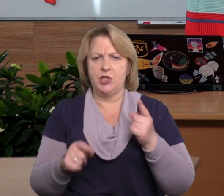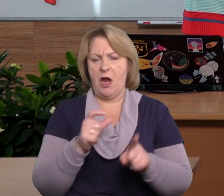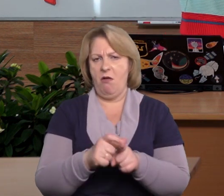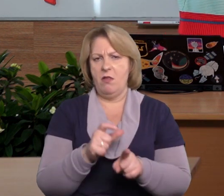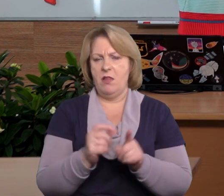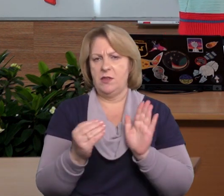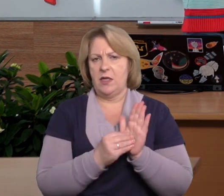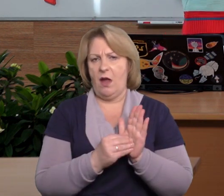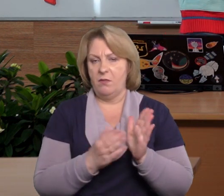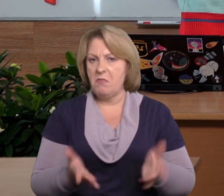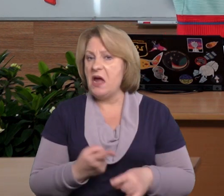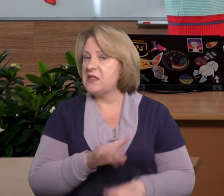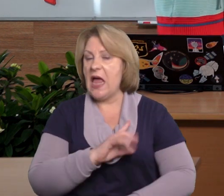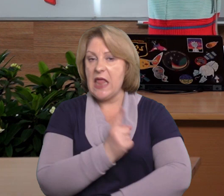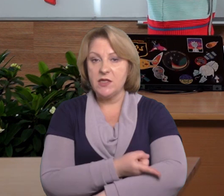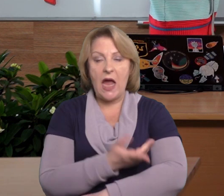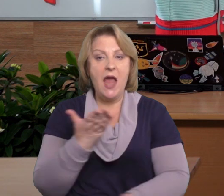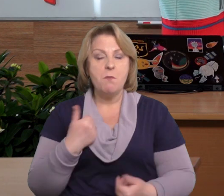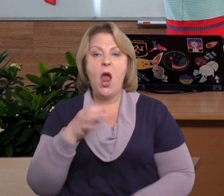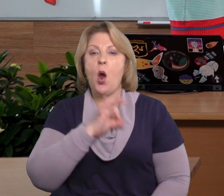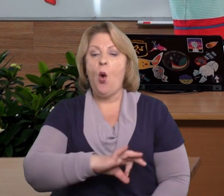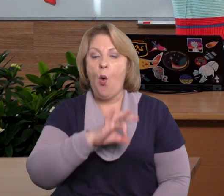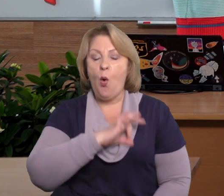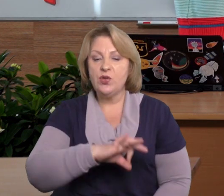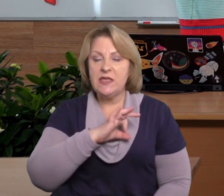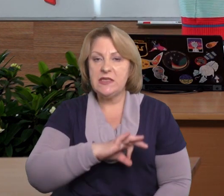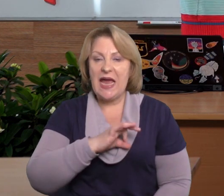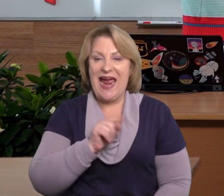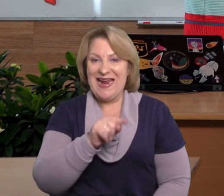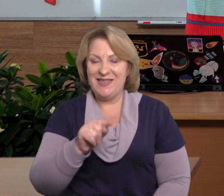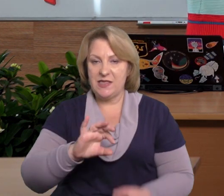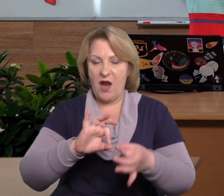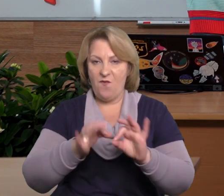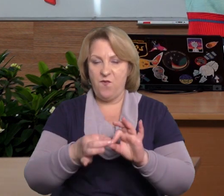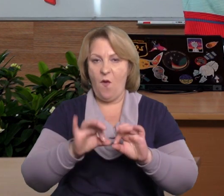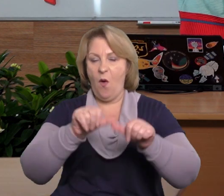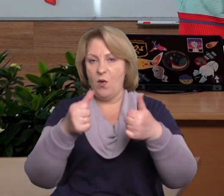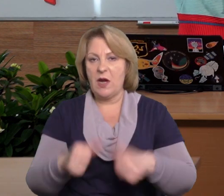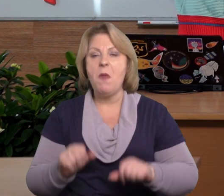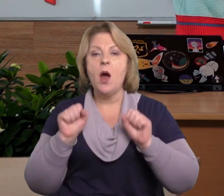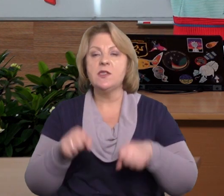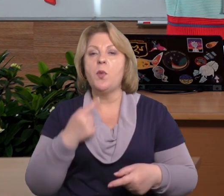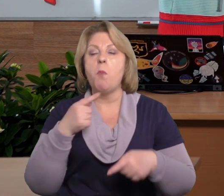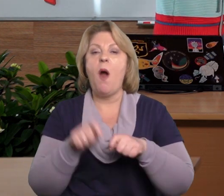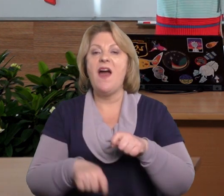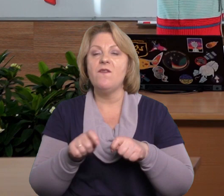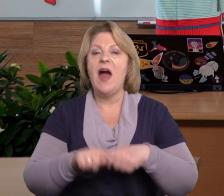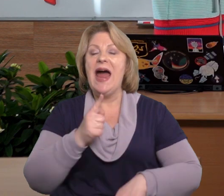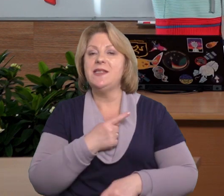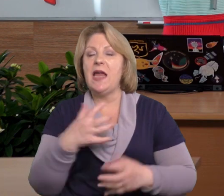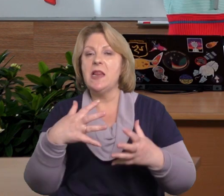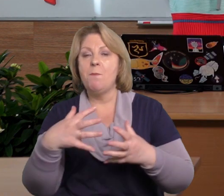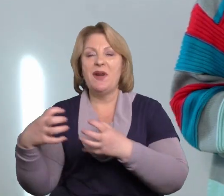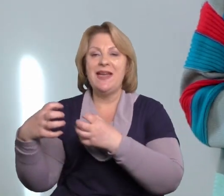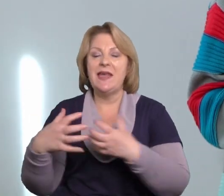ще не сила. Та й дійсно, якщо ми користуючись цією формулою, спробуємо виміряти, наприклад, силу притягання між